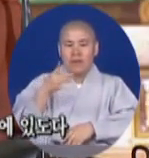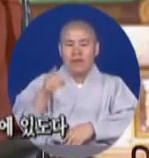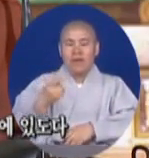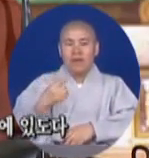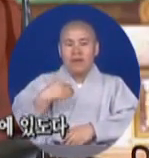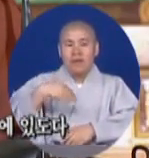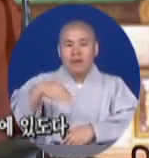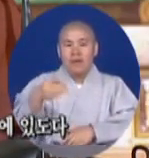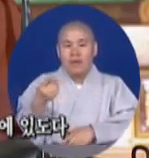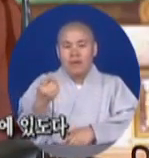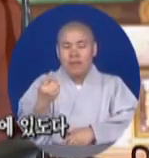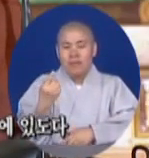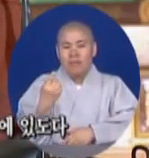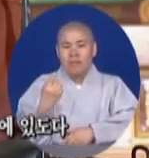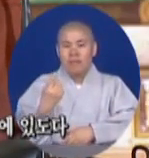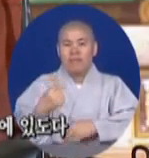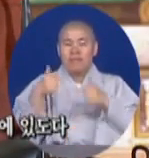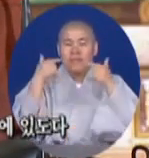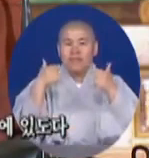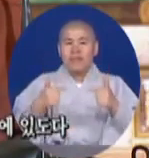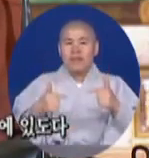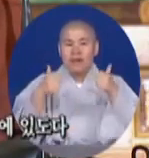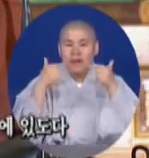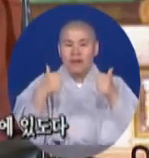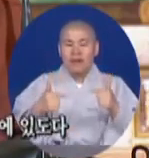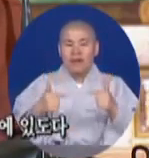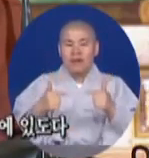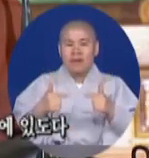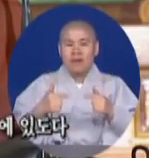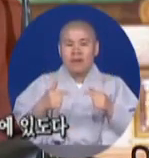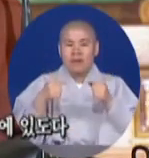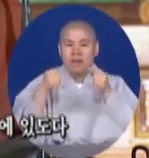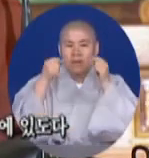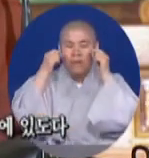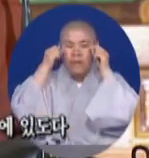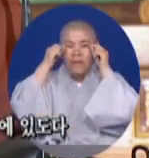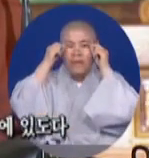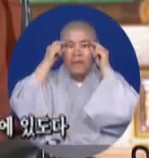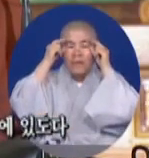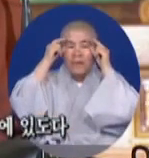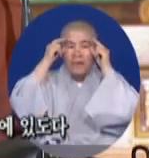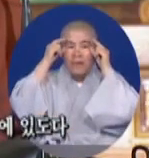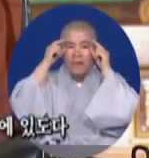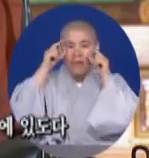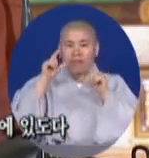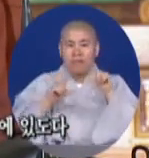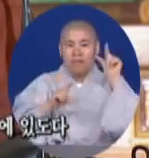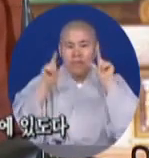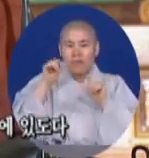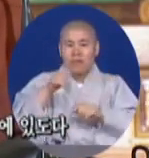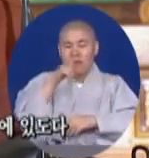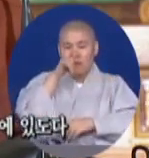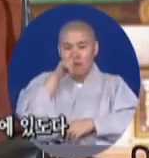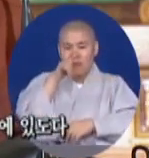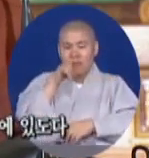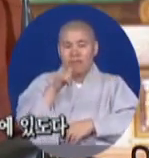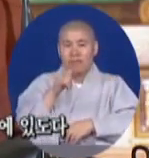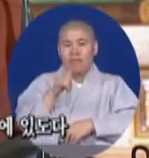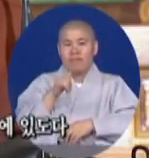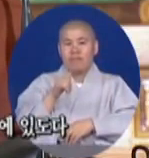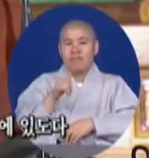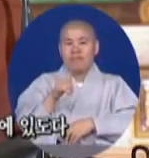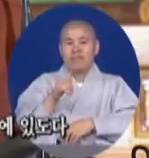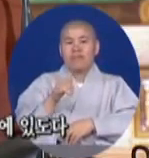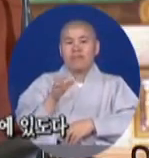가나오나 왕래 항상 열반상에 있다. 열반이라는 거하고 이 평상이라는 상자 있죠.